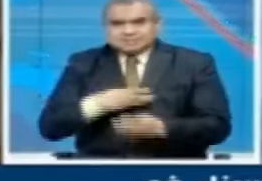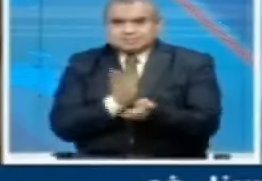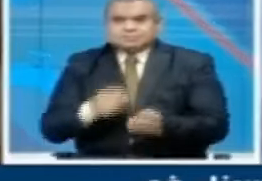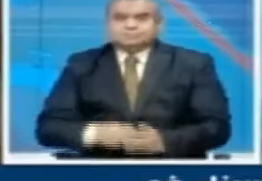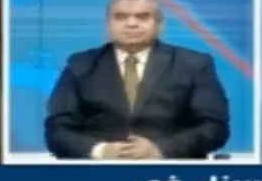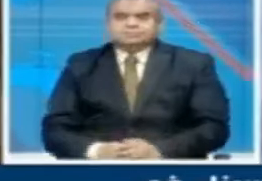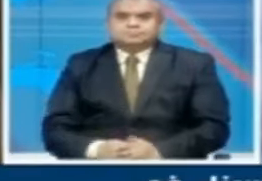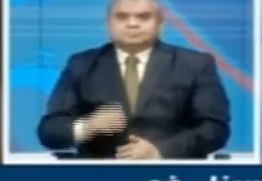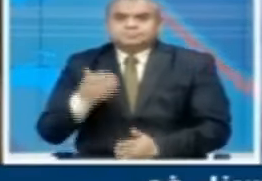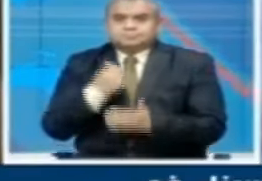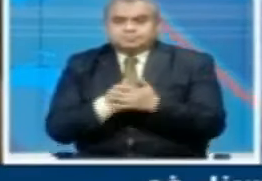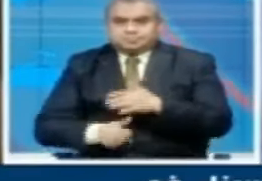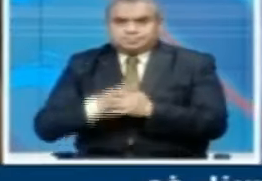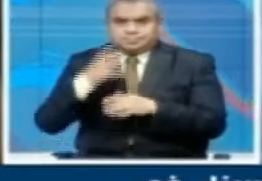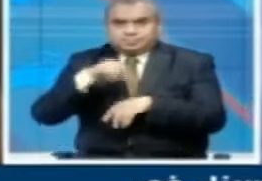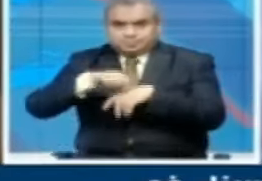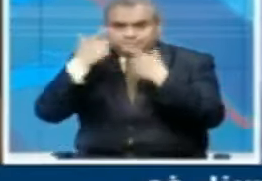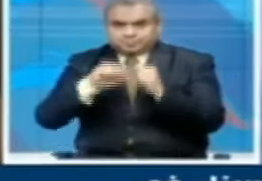نسب التخصيص للفئات المختلفة،